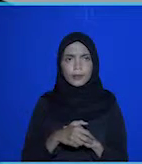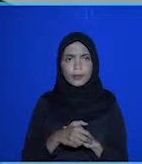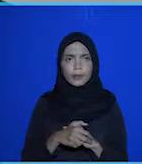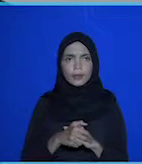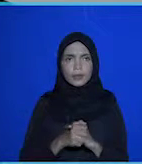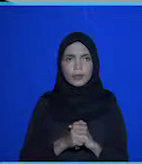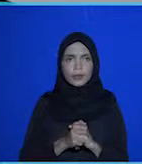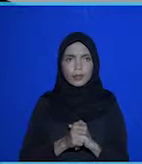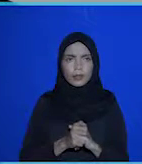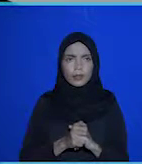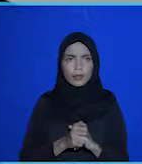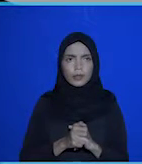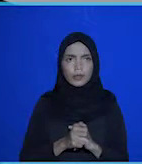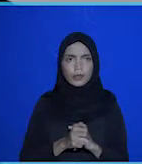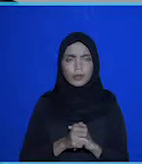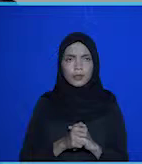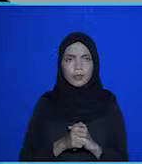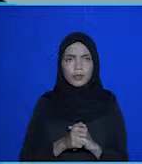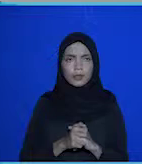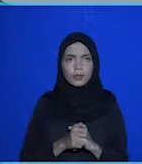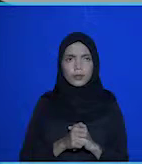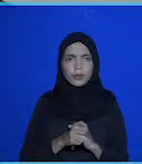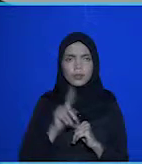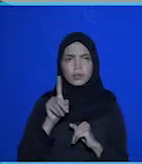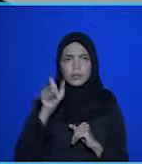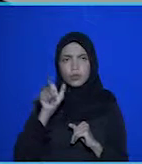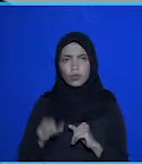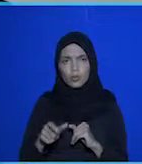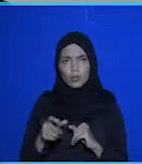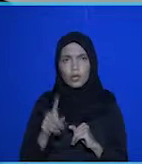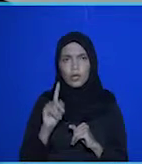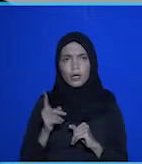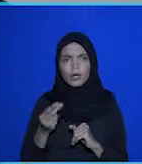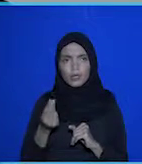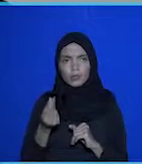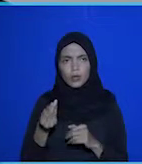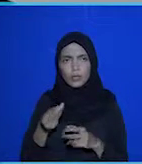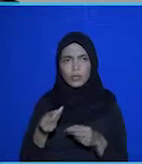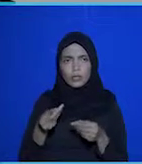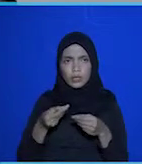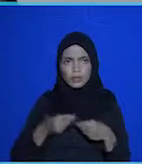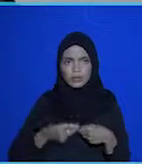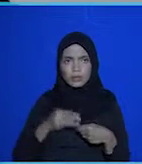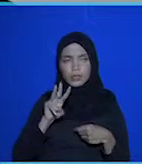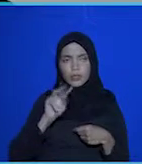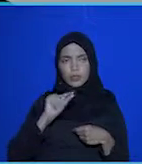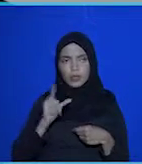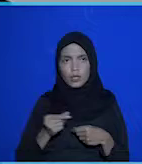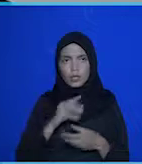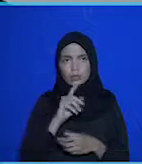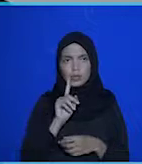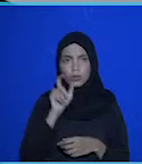dampak ini nanti setiap jiwa akan mendapatkan haknya selama 3 bulan masing-masing jiwa